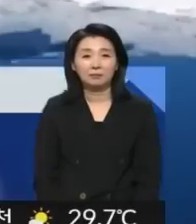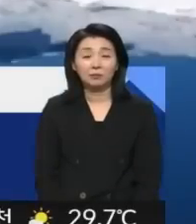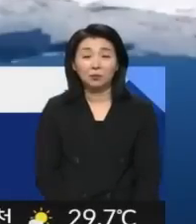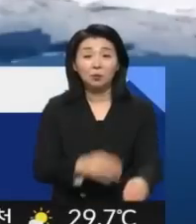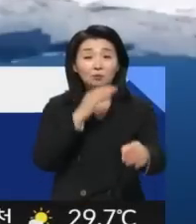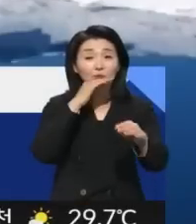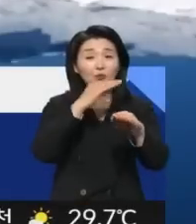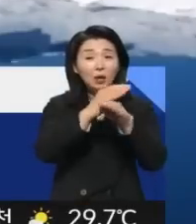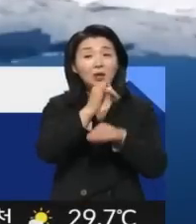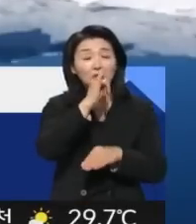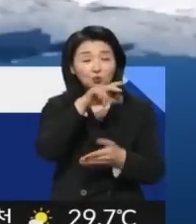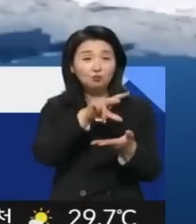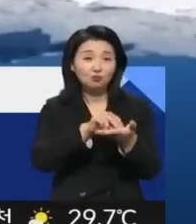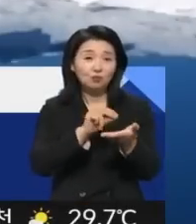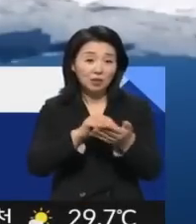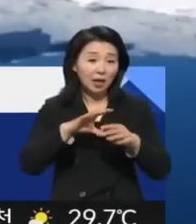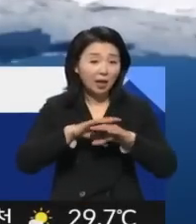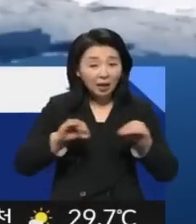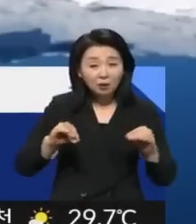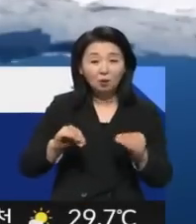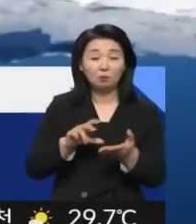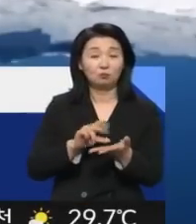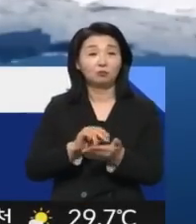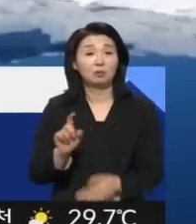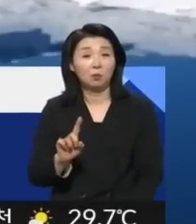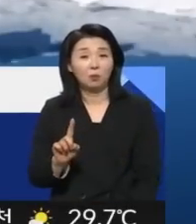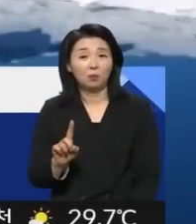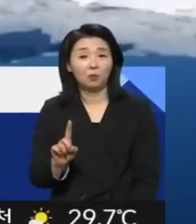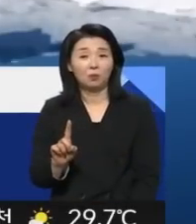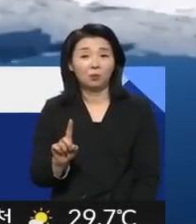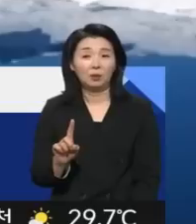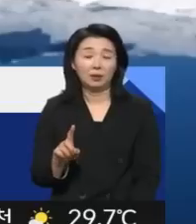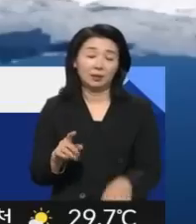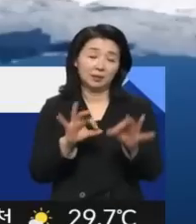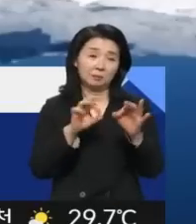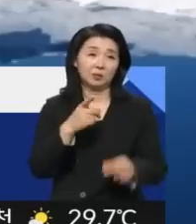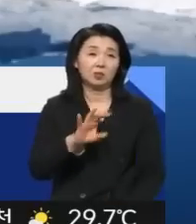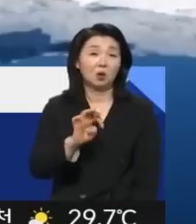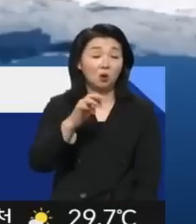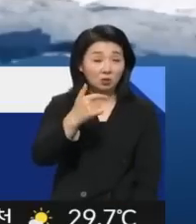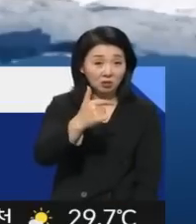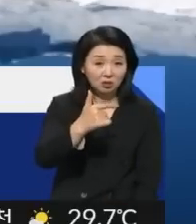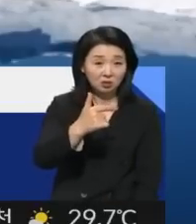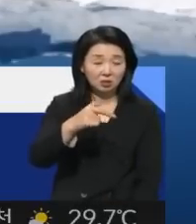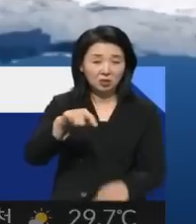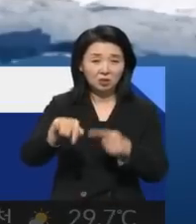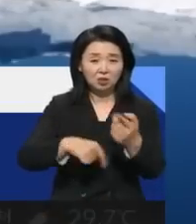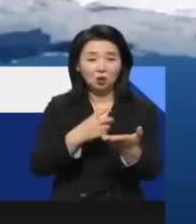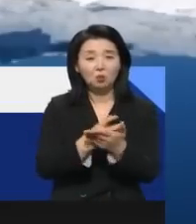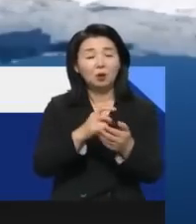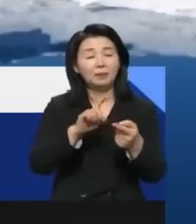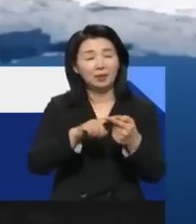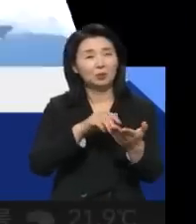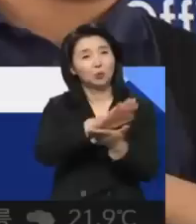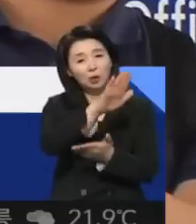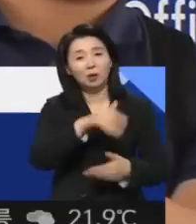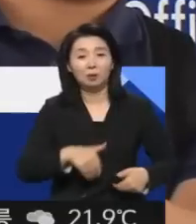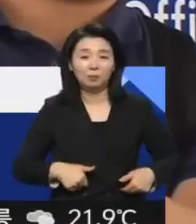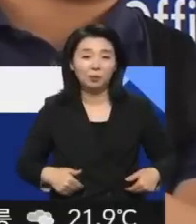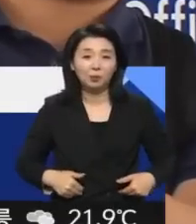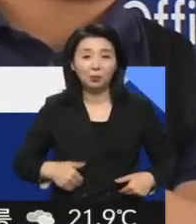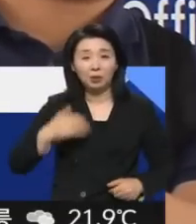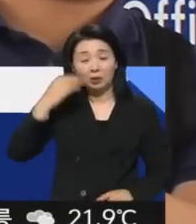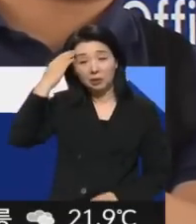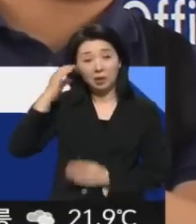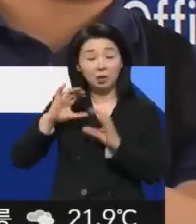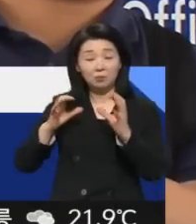안고 있는 이런 문제의 해결책이라고 하는 것은 김정은이가 정권에서 쫓겨나는 그 길밖에 없다고.